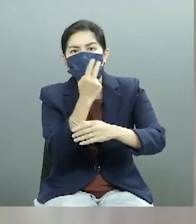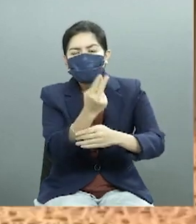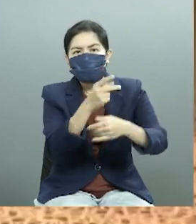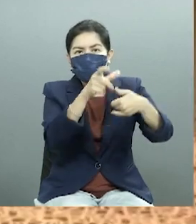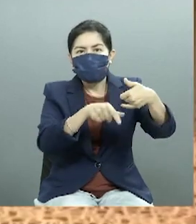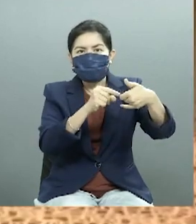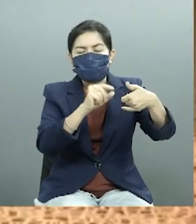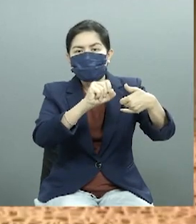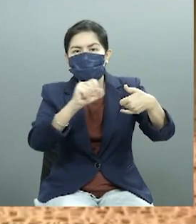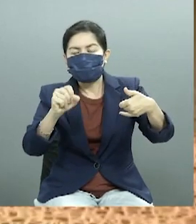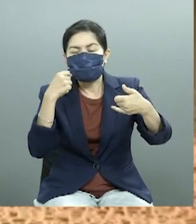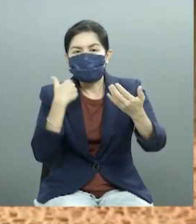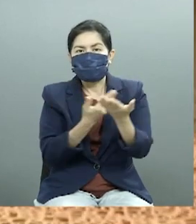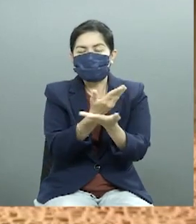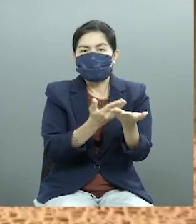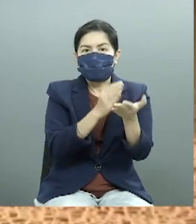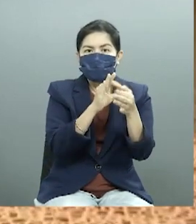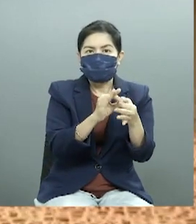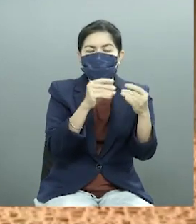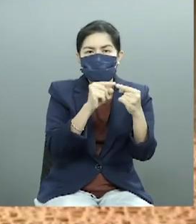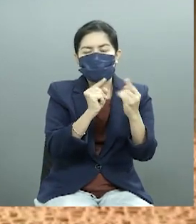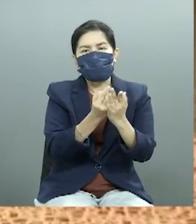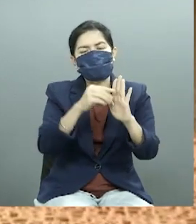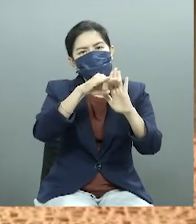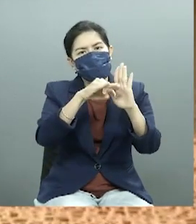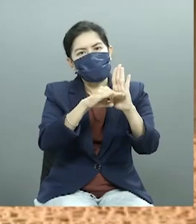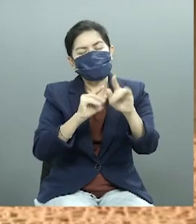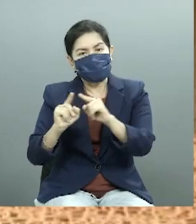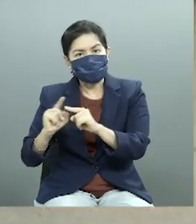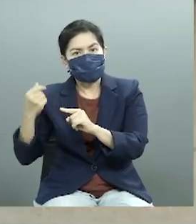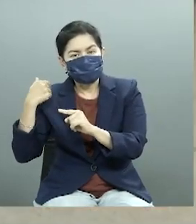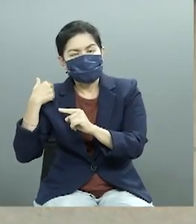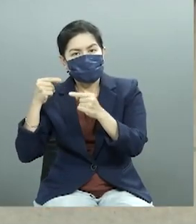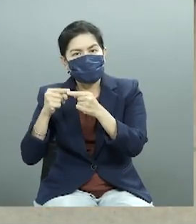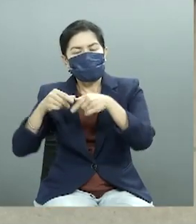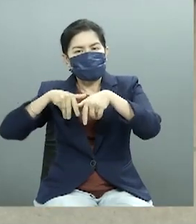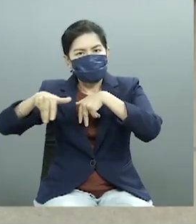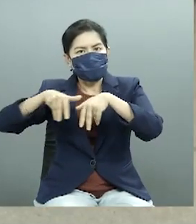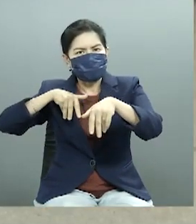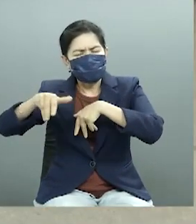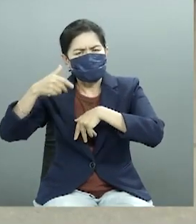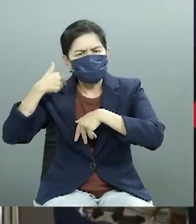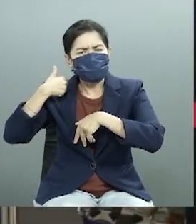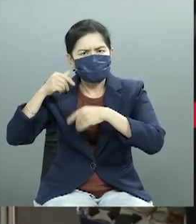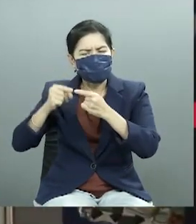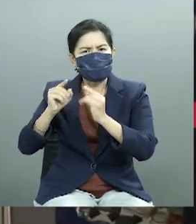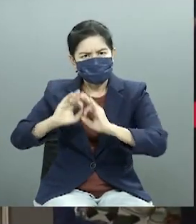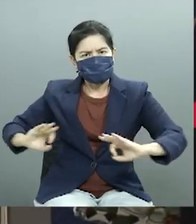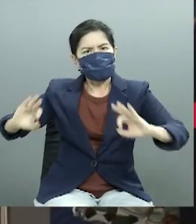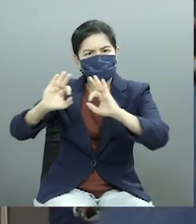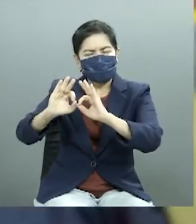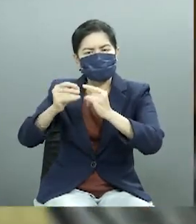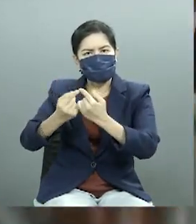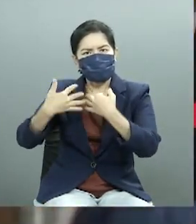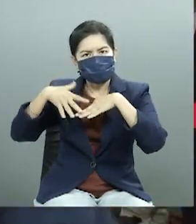ภาพรวมการเมืองระดับท้องถิ่นที่เขารับนโยบายมาแล้วก็มาปฏิบัติมันจะใกล้ชิดใกล้ตัวคุณผู้ชมมากนะครับแล้วก็จะได้เ